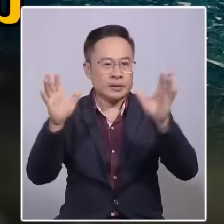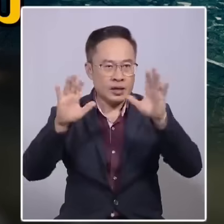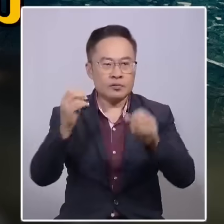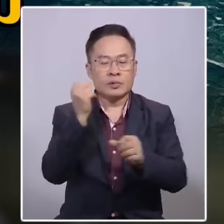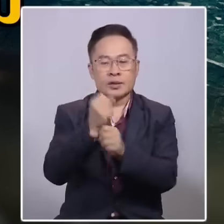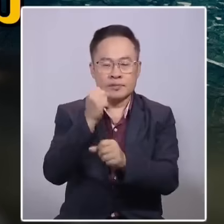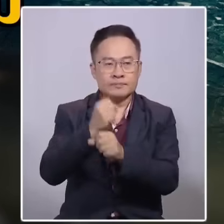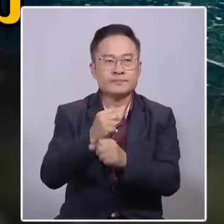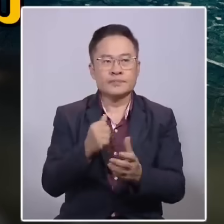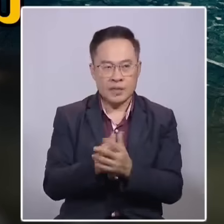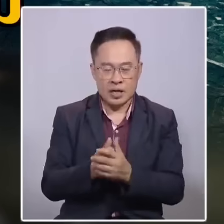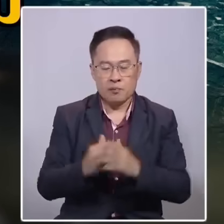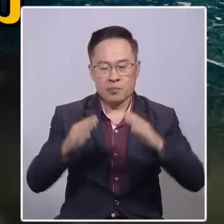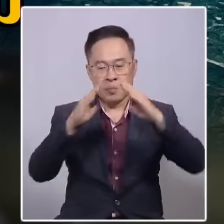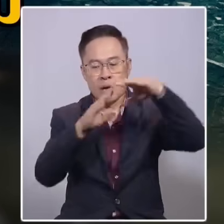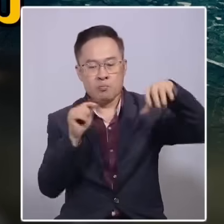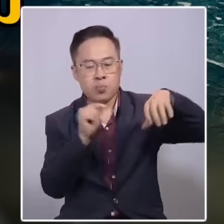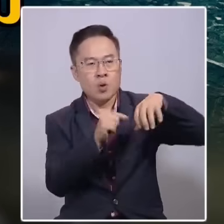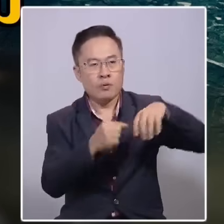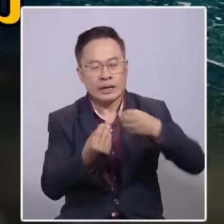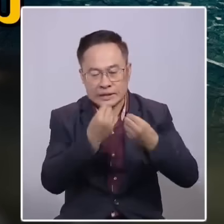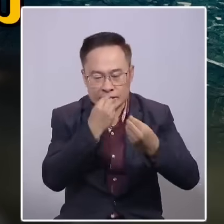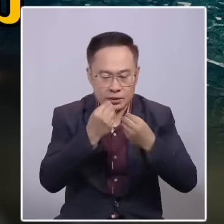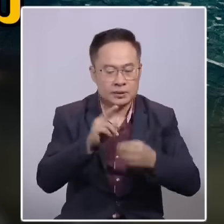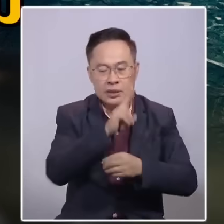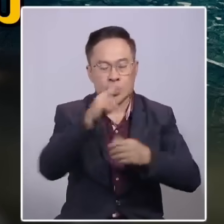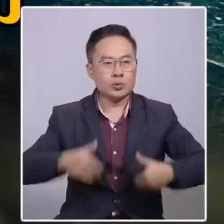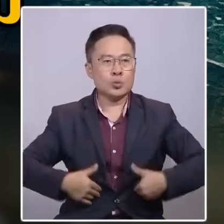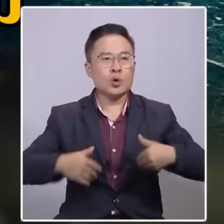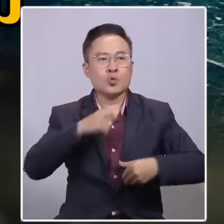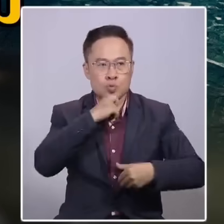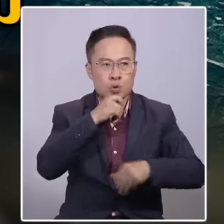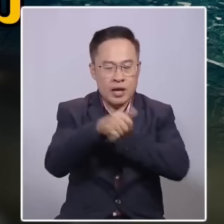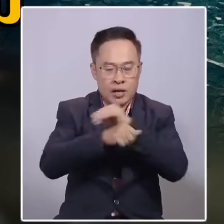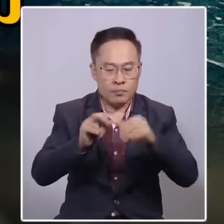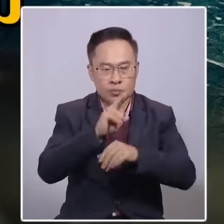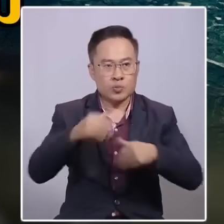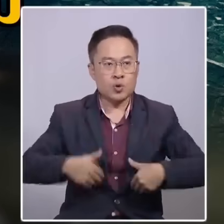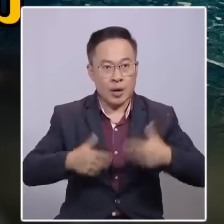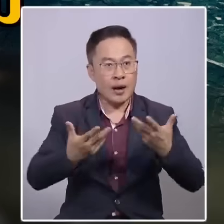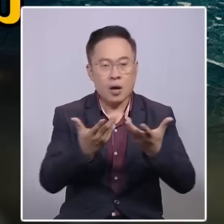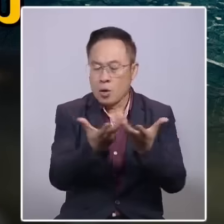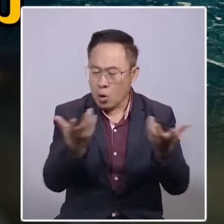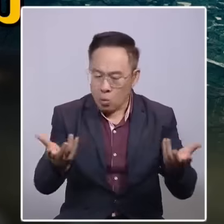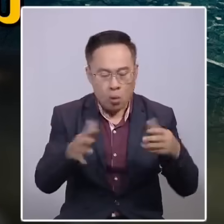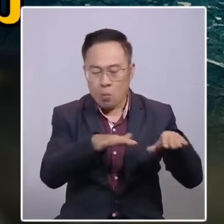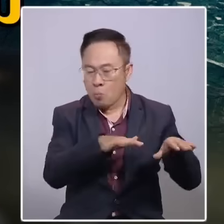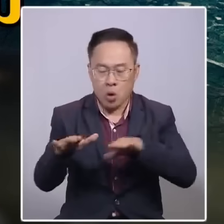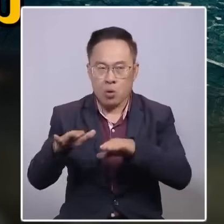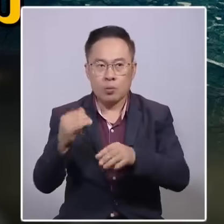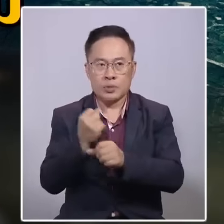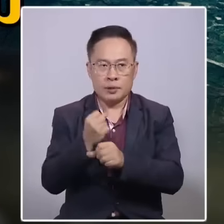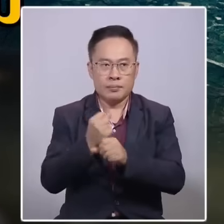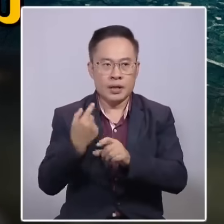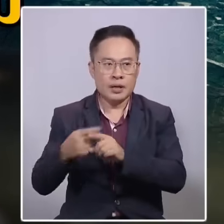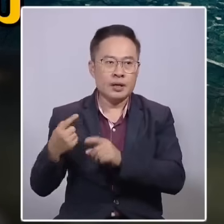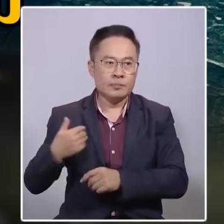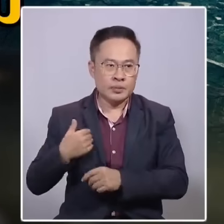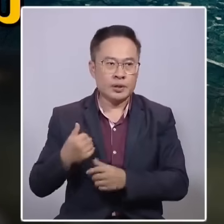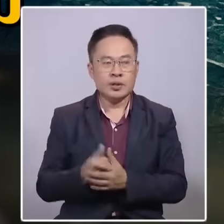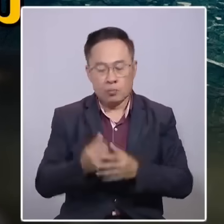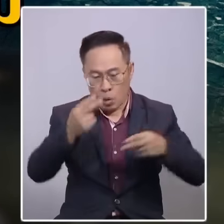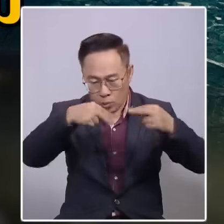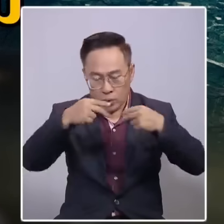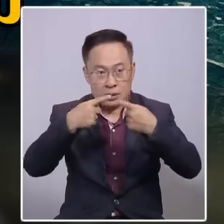ก็มีอาวุธสงครามเพื่อป้องกันตัวด้วยนะครับจานชามช้อนเครื่องปรุมอาหารเสบียงเลยครับพอเจ้าหน้าที่ไปถึง